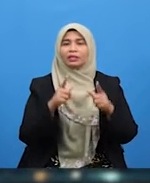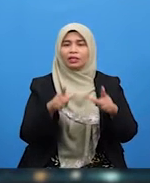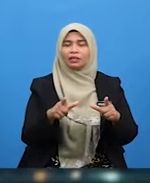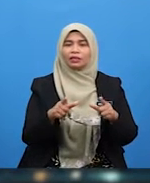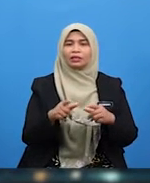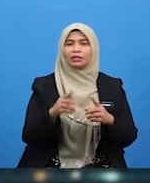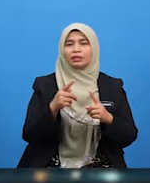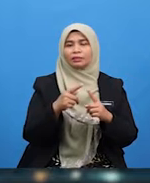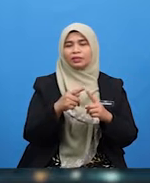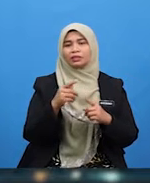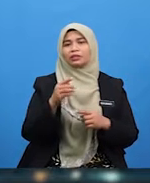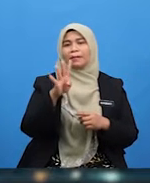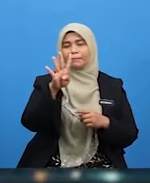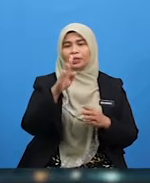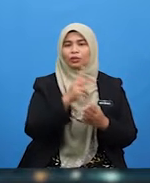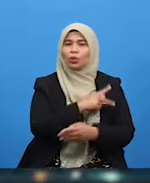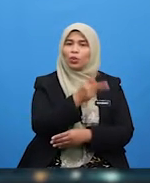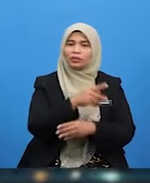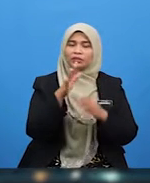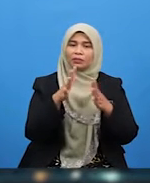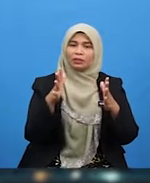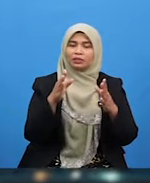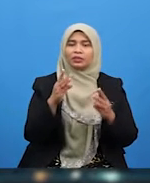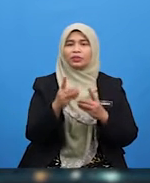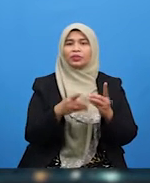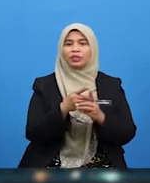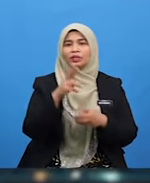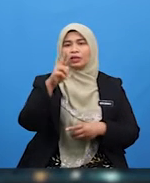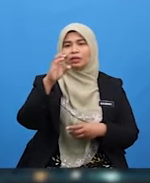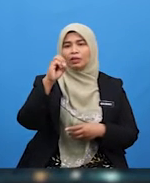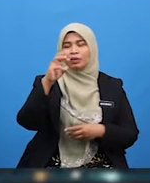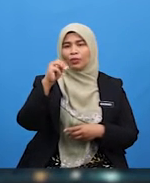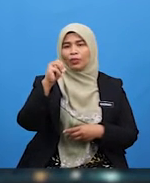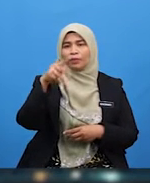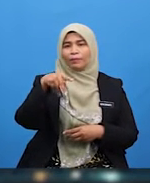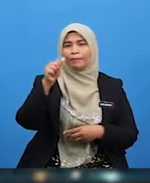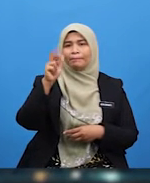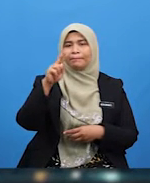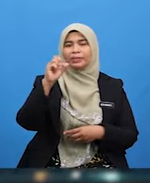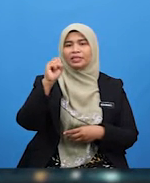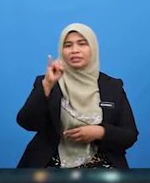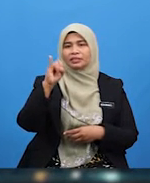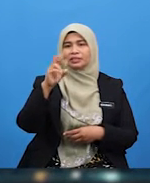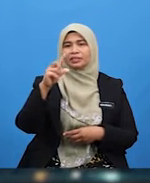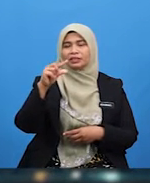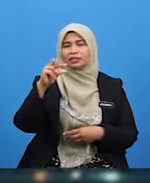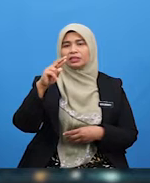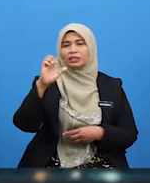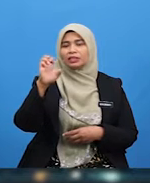empat kuasa besar dunia pada masa itu, iaitu Rom, Parsi, Greek dan